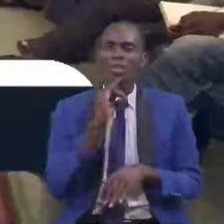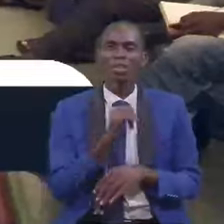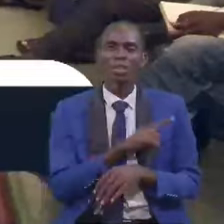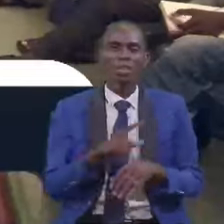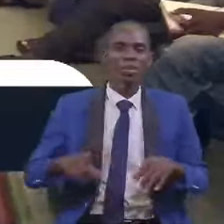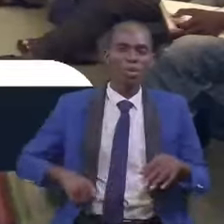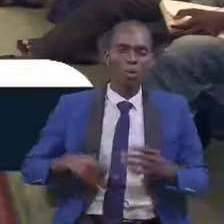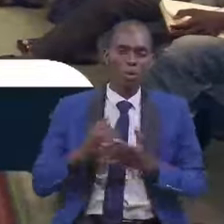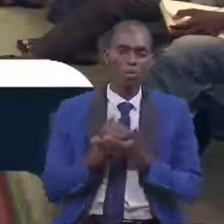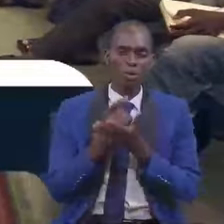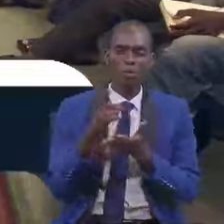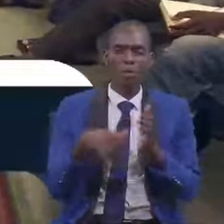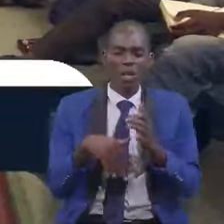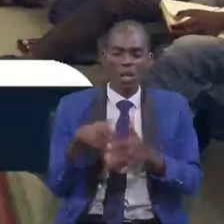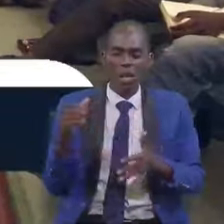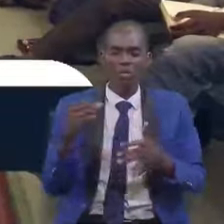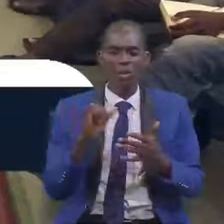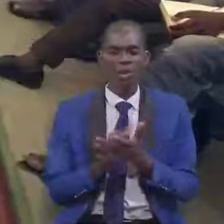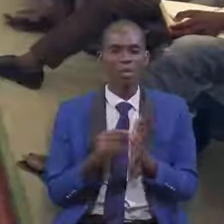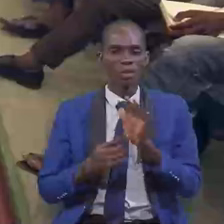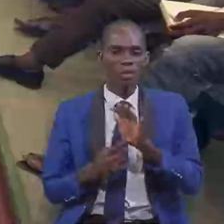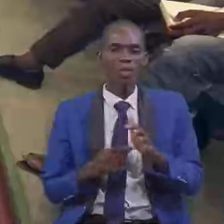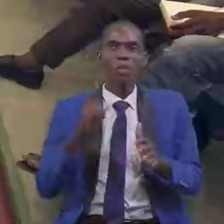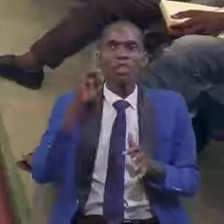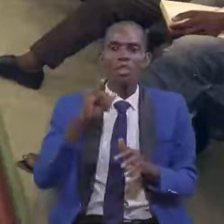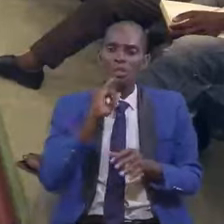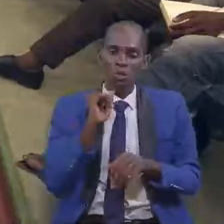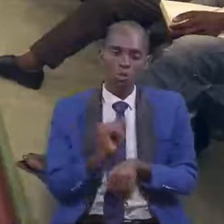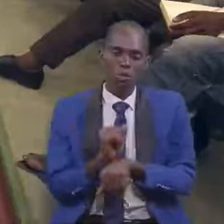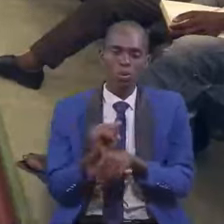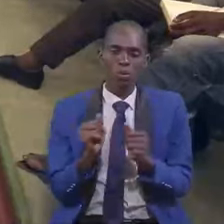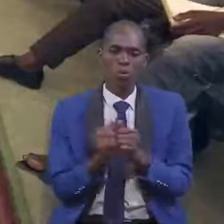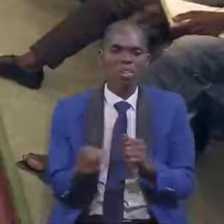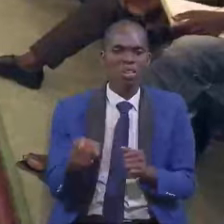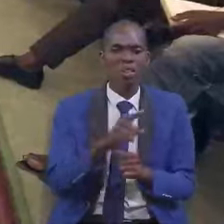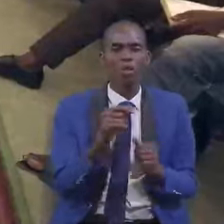eux. Il confirmait la parole par les miracles qui l'accompagnaient.